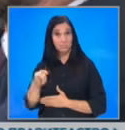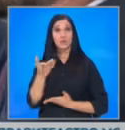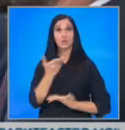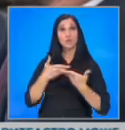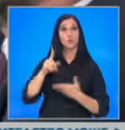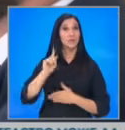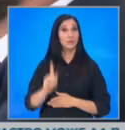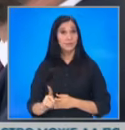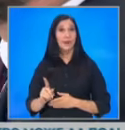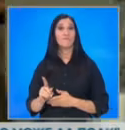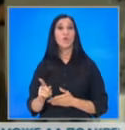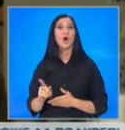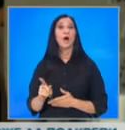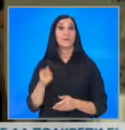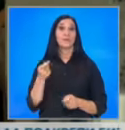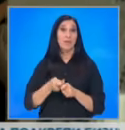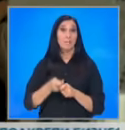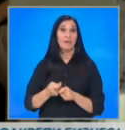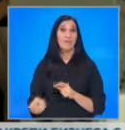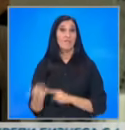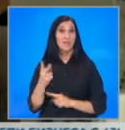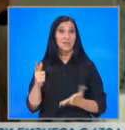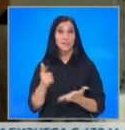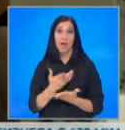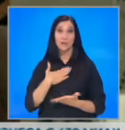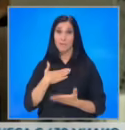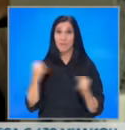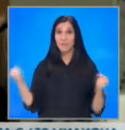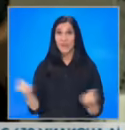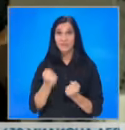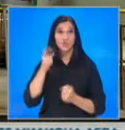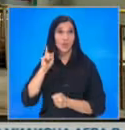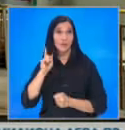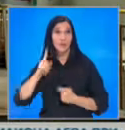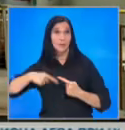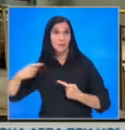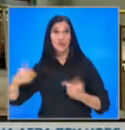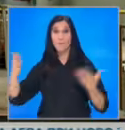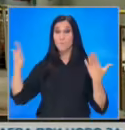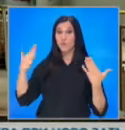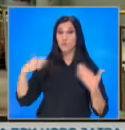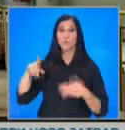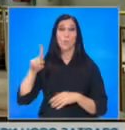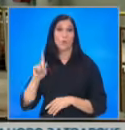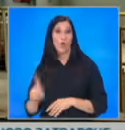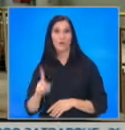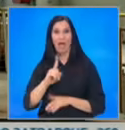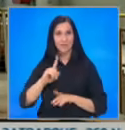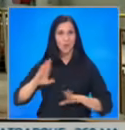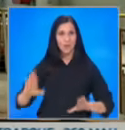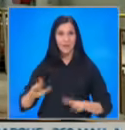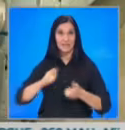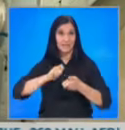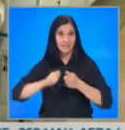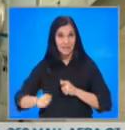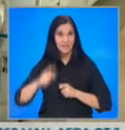дискусия трябвало да се води 2017 година. Има действаща наказателна процедура по въздуха, при която еднократната